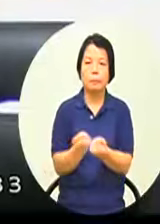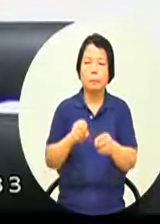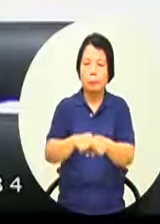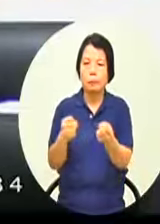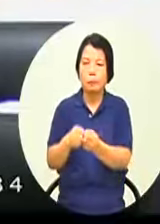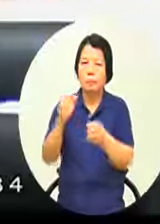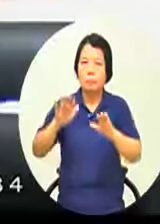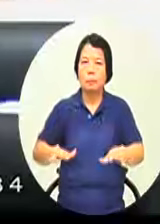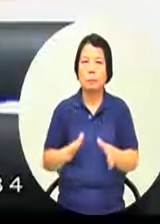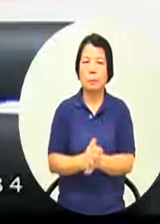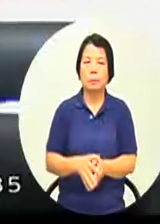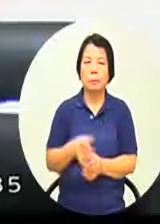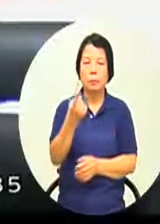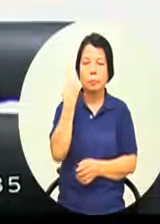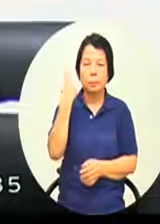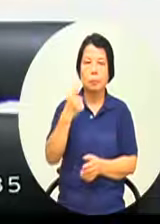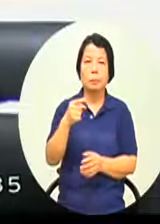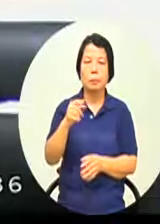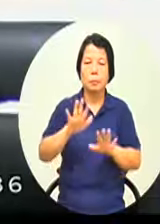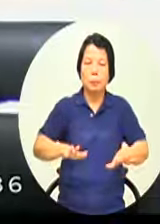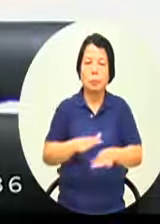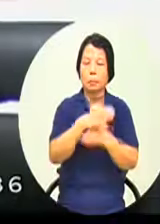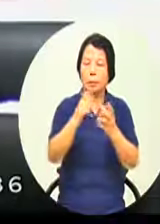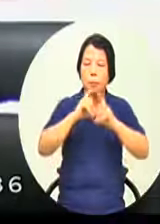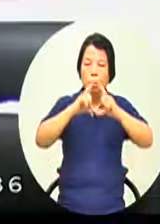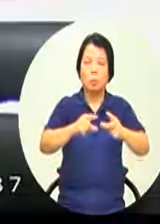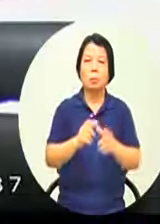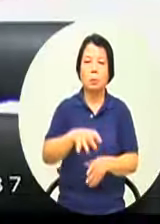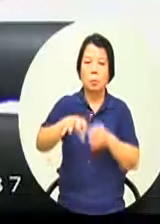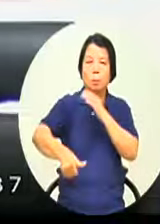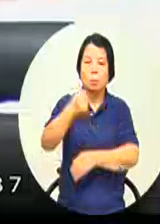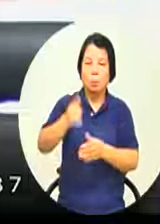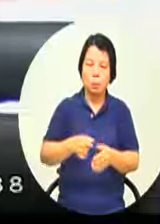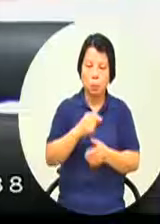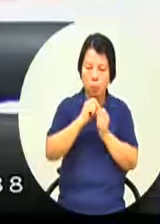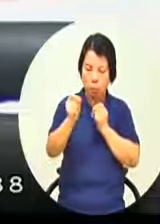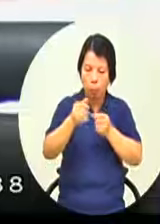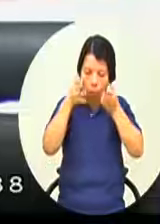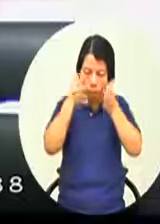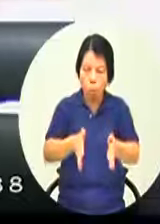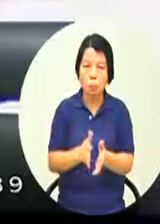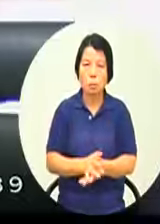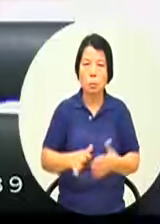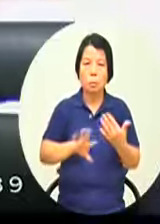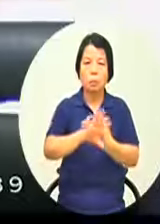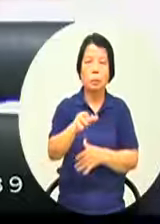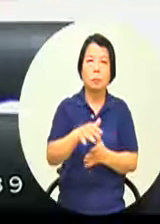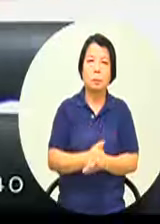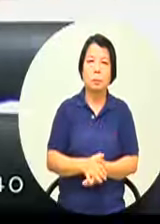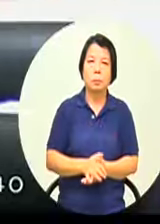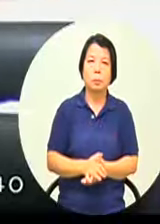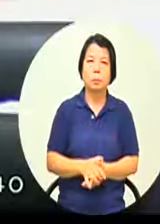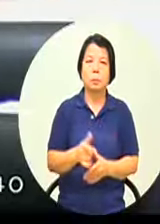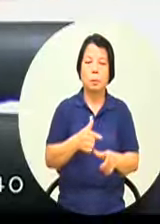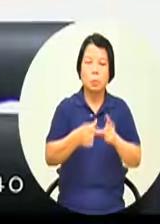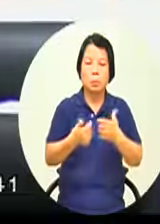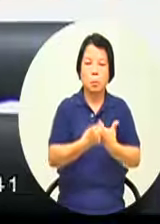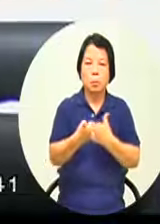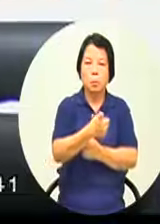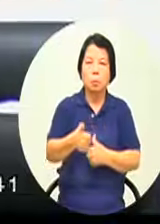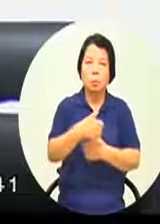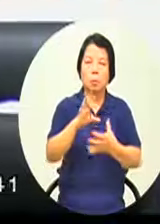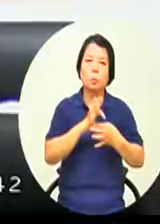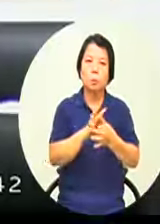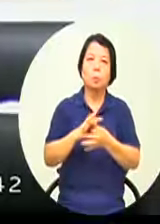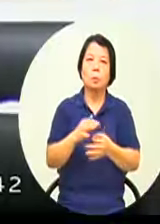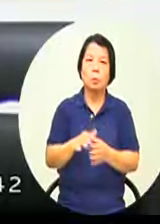今天、昨天跟今天，你们的答复，局长永远只是针对于其他的区议员，当然都是关心自己的区域，所以不